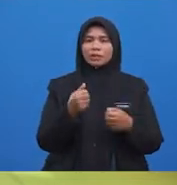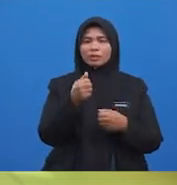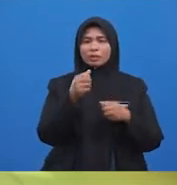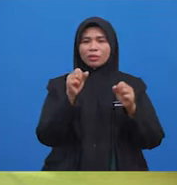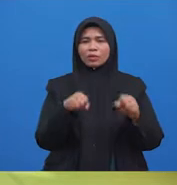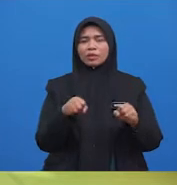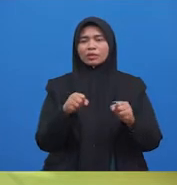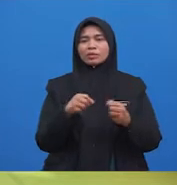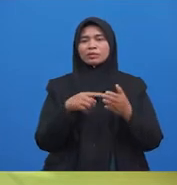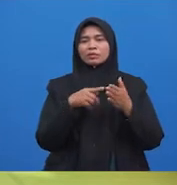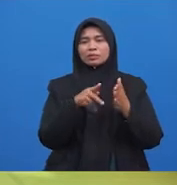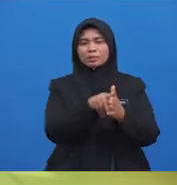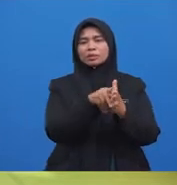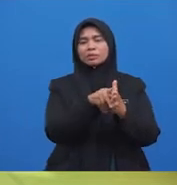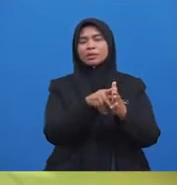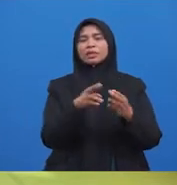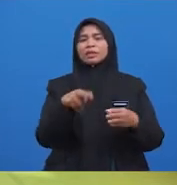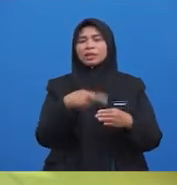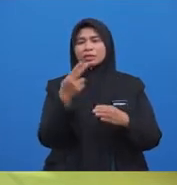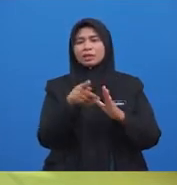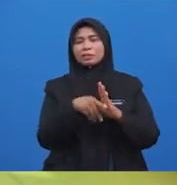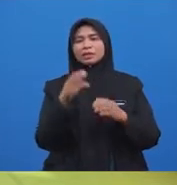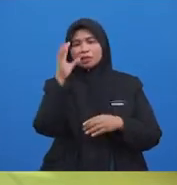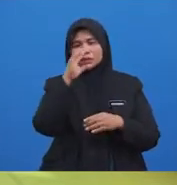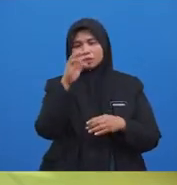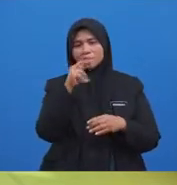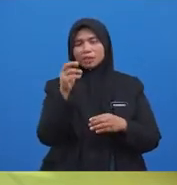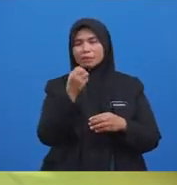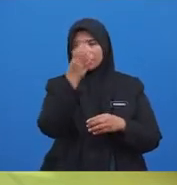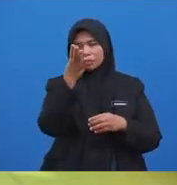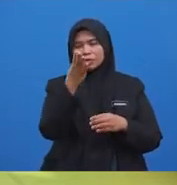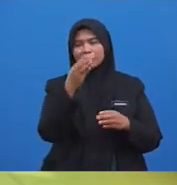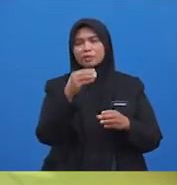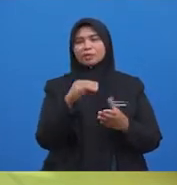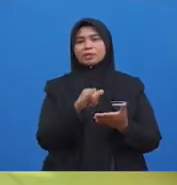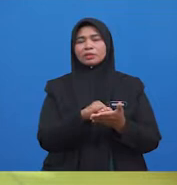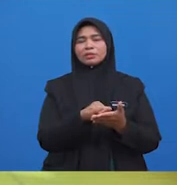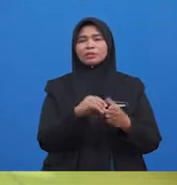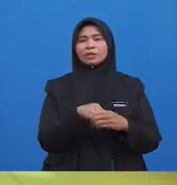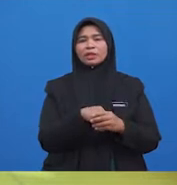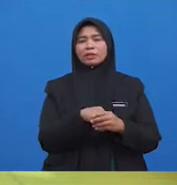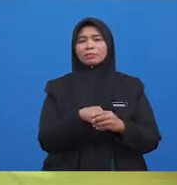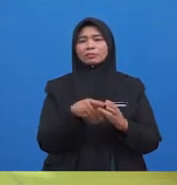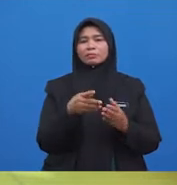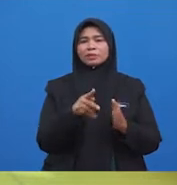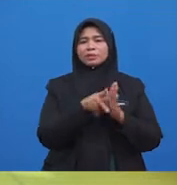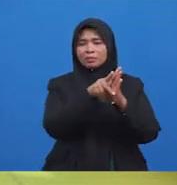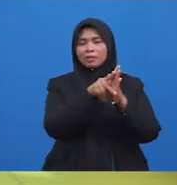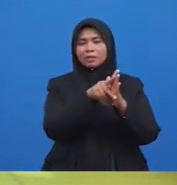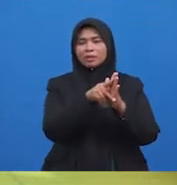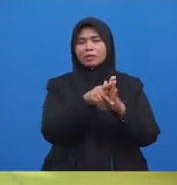boleh mempersembahkan hasil pencarian maklumat tersebut dalam bentuk persembahan mati